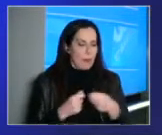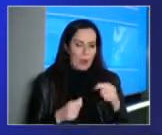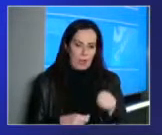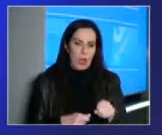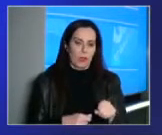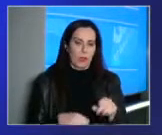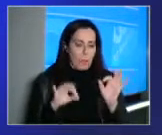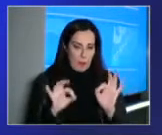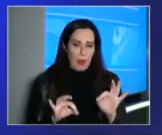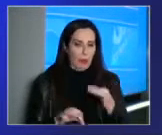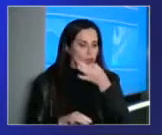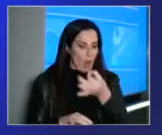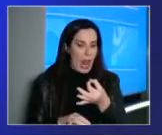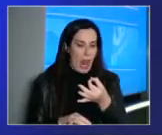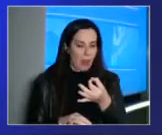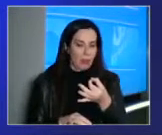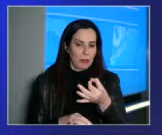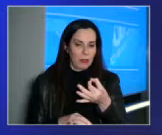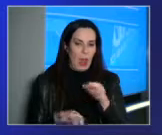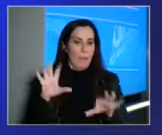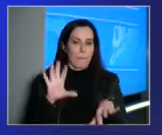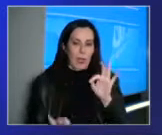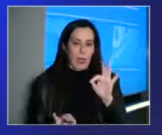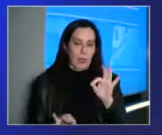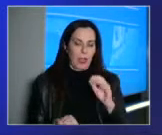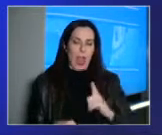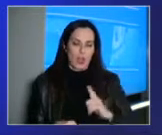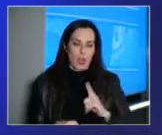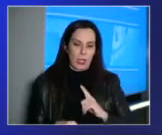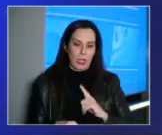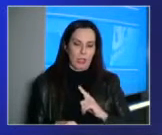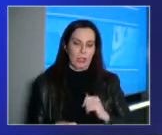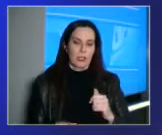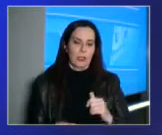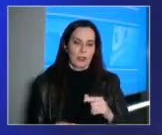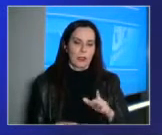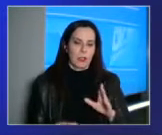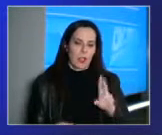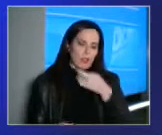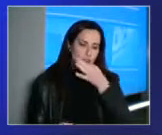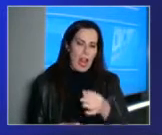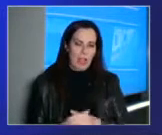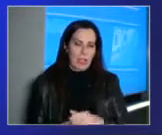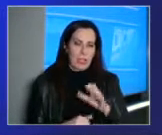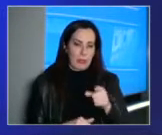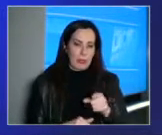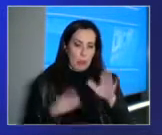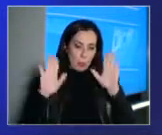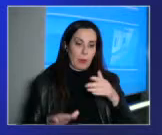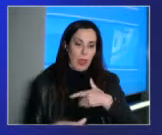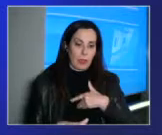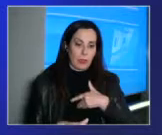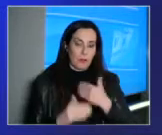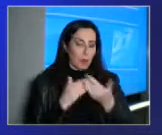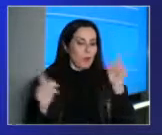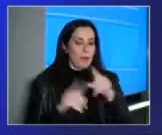הזו, באמת, השאלה של הבחירה האישית, העצמית, פה עומדת לשאלה, האם כמוסלמית אנחנו מראש